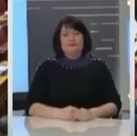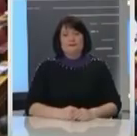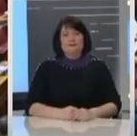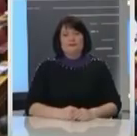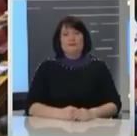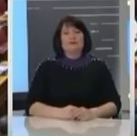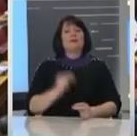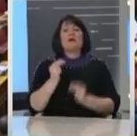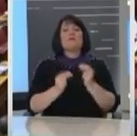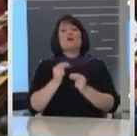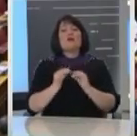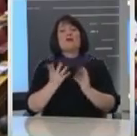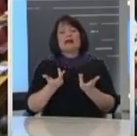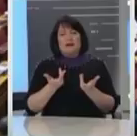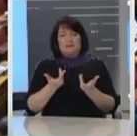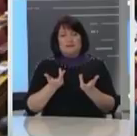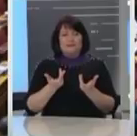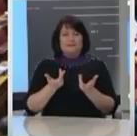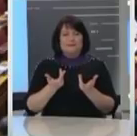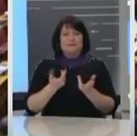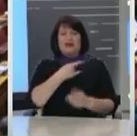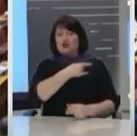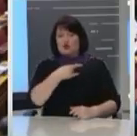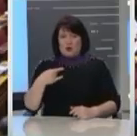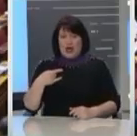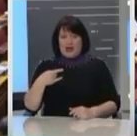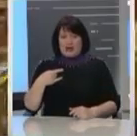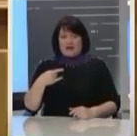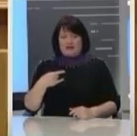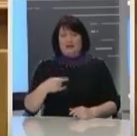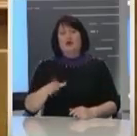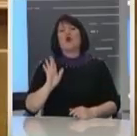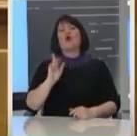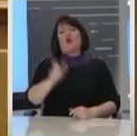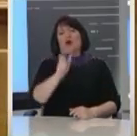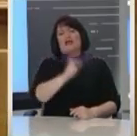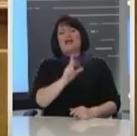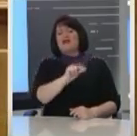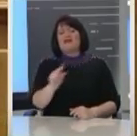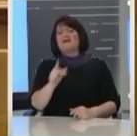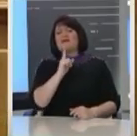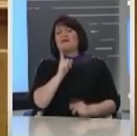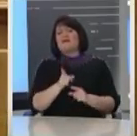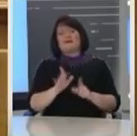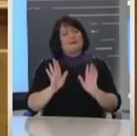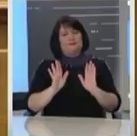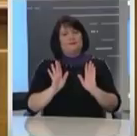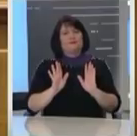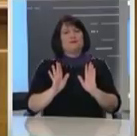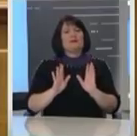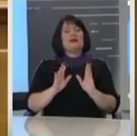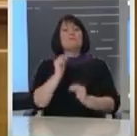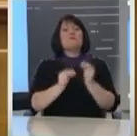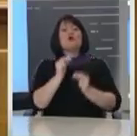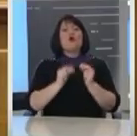Το πρόβλημα δεν είναι ο κύριος Ζουράρης και ο κάθε κύριος Ζουράρης. Το πρόβλημα